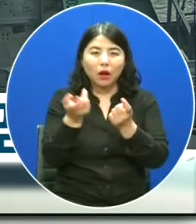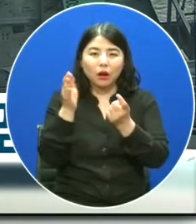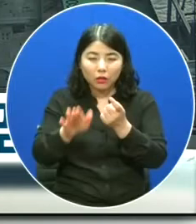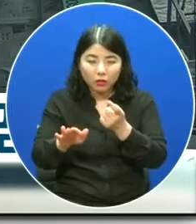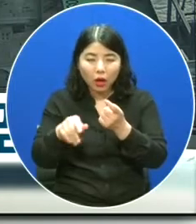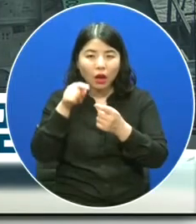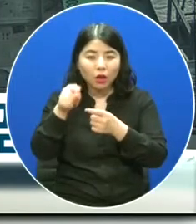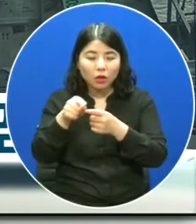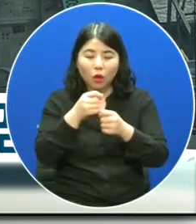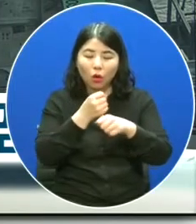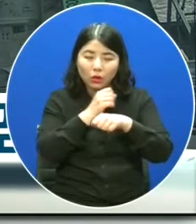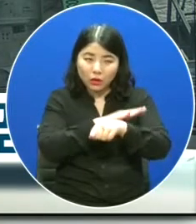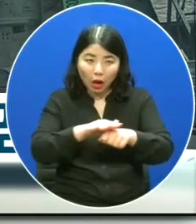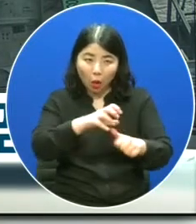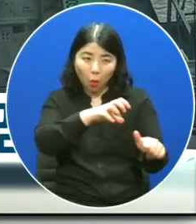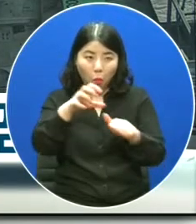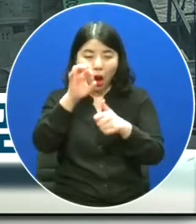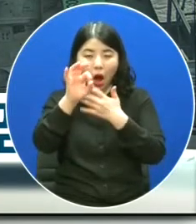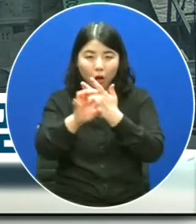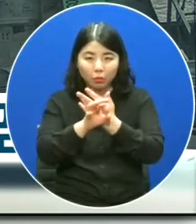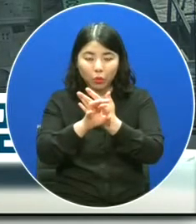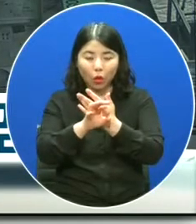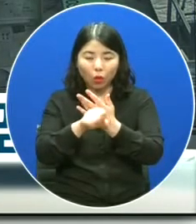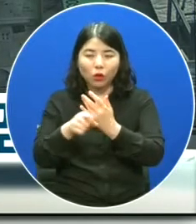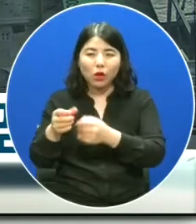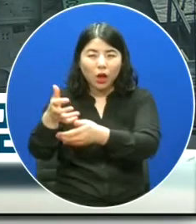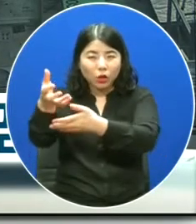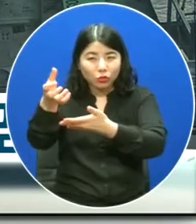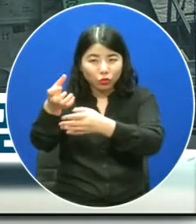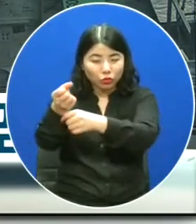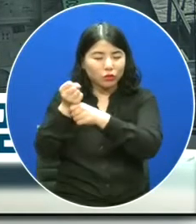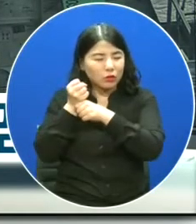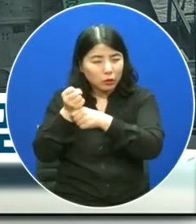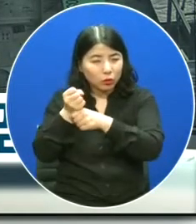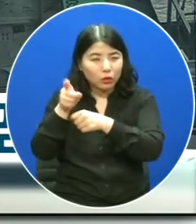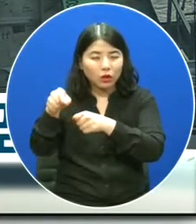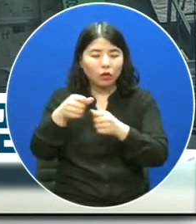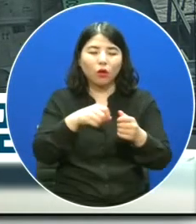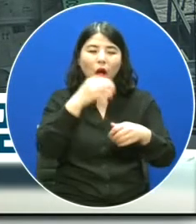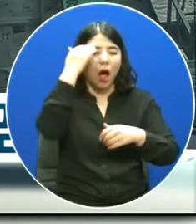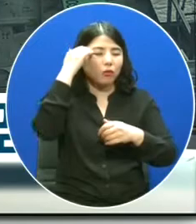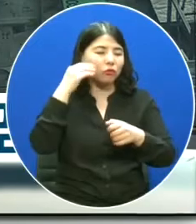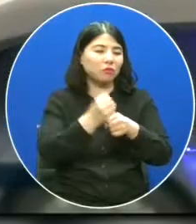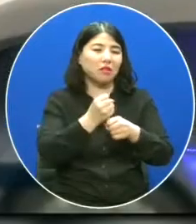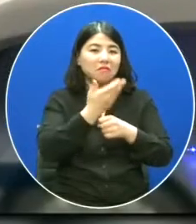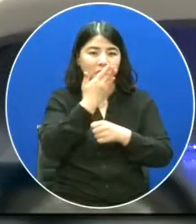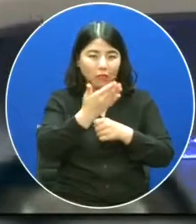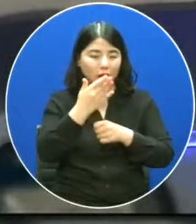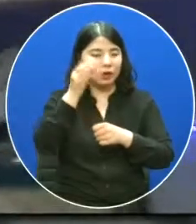수입 의존도가 높은 핵심 소재를 국산화할 수 있을 것이라는 전망을 합니다.